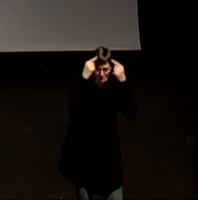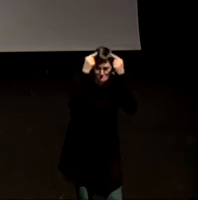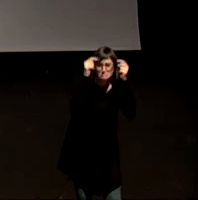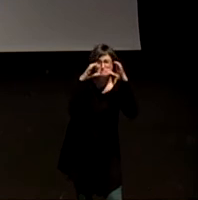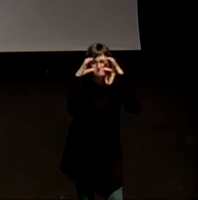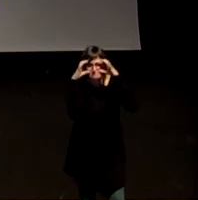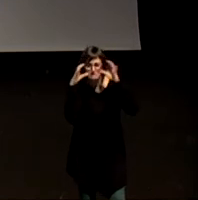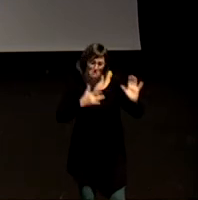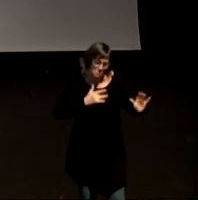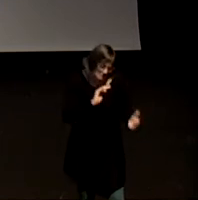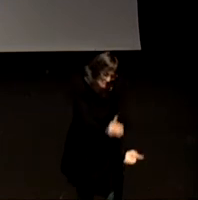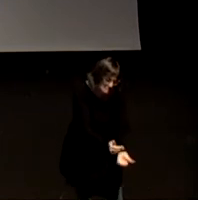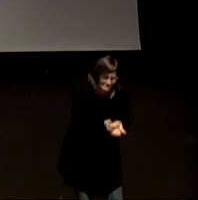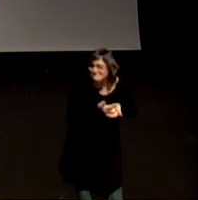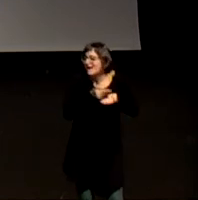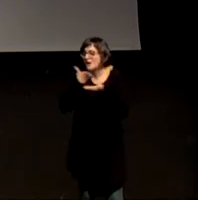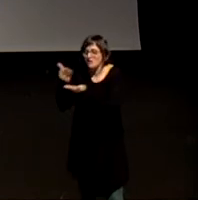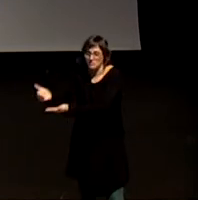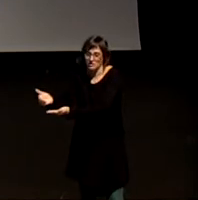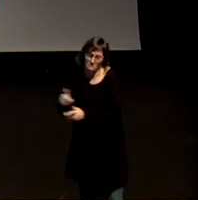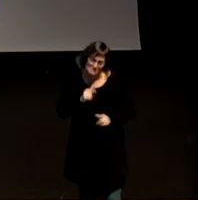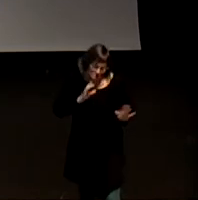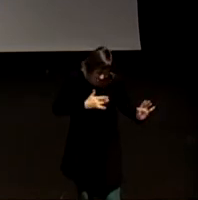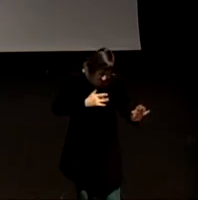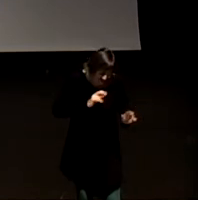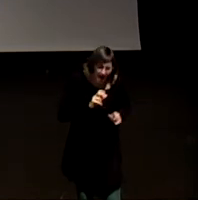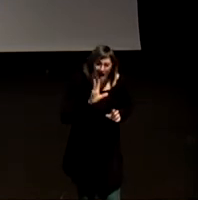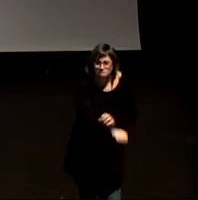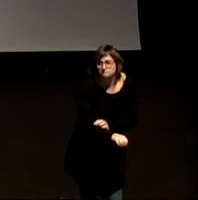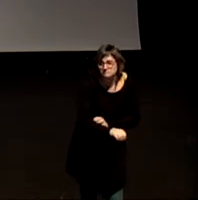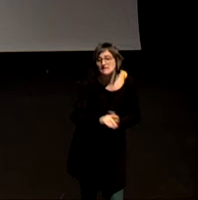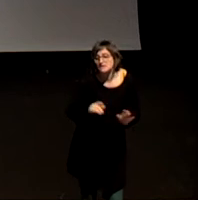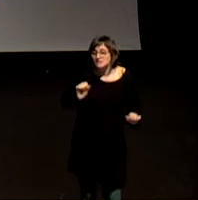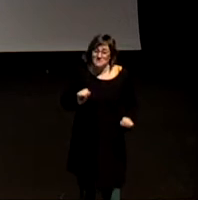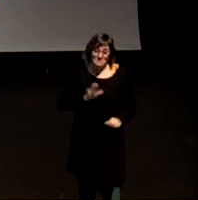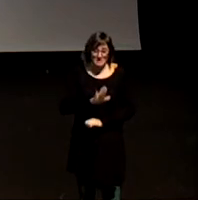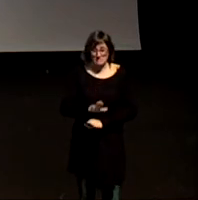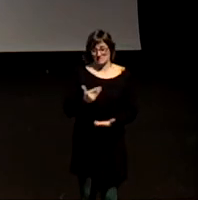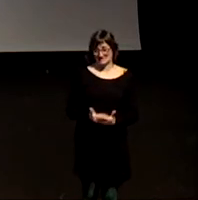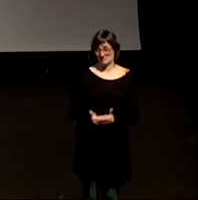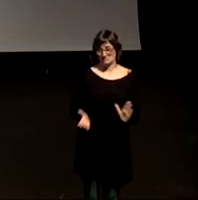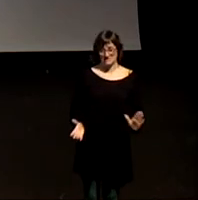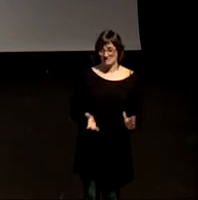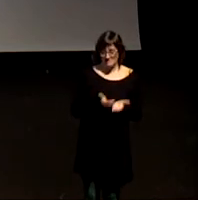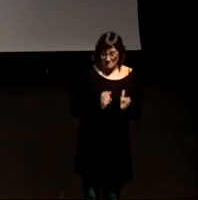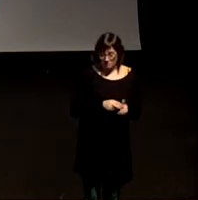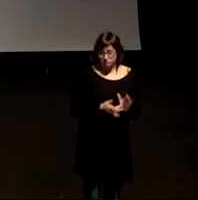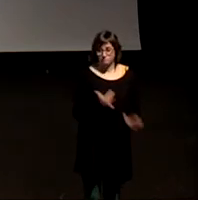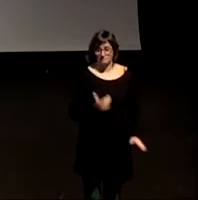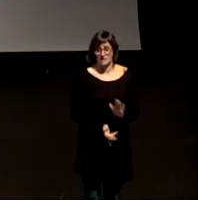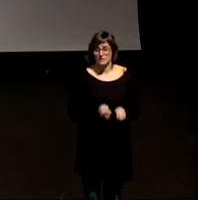en se disant la pauvre leur faire manger c'est possible mais c'est leur façon de fonctionner il faut savoir que c'est comme ça que ça fonctionne